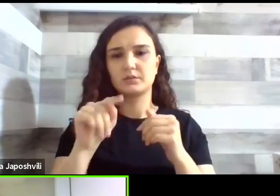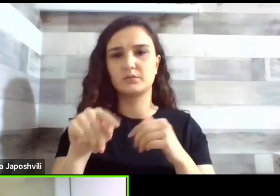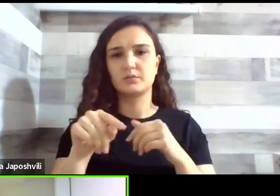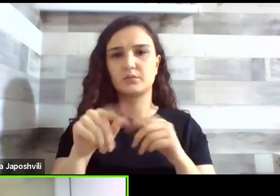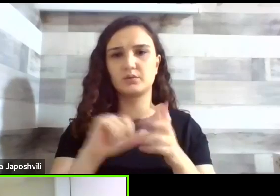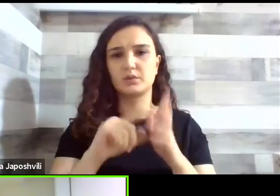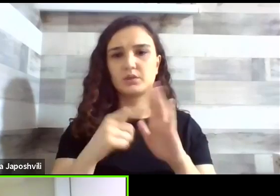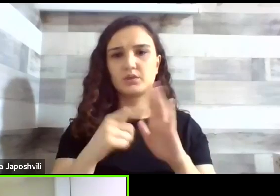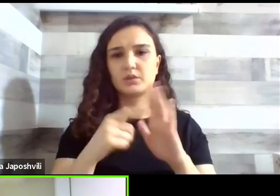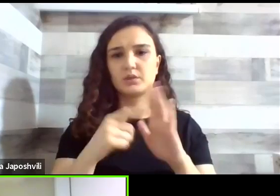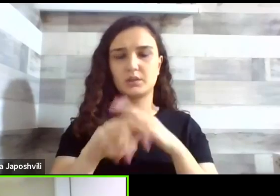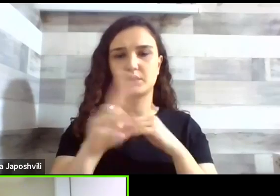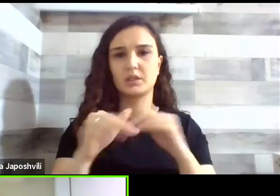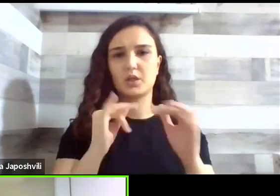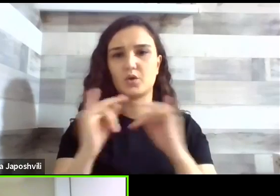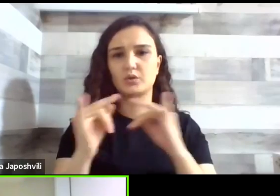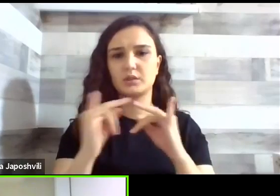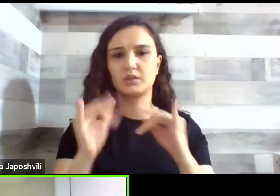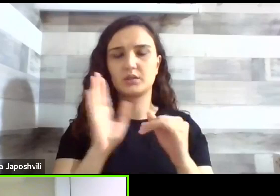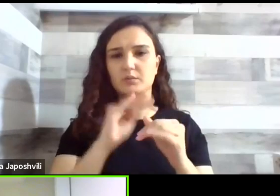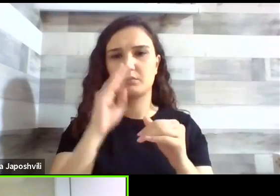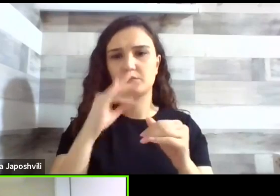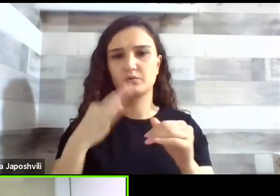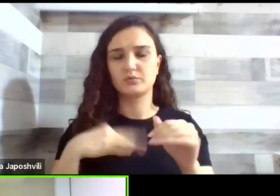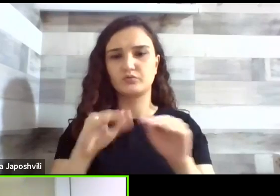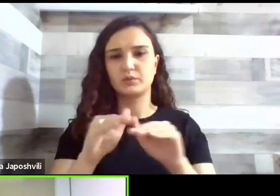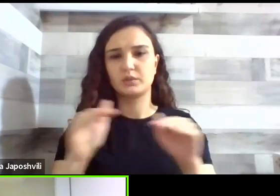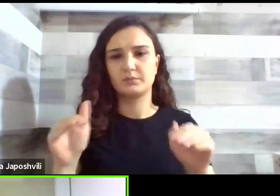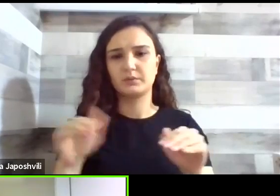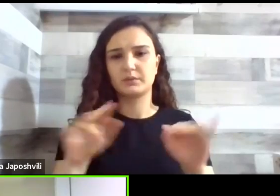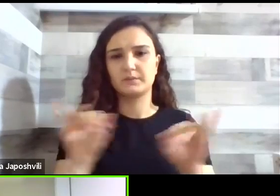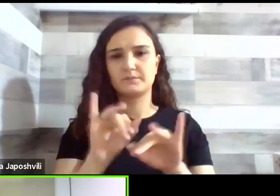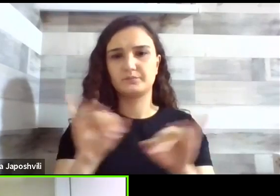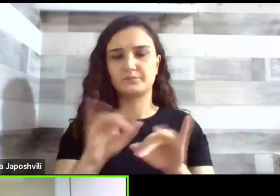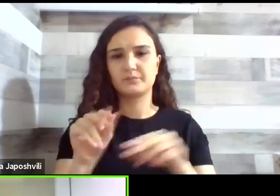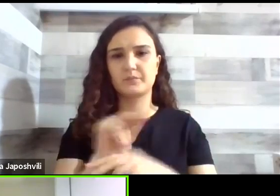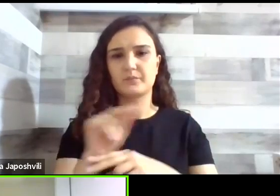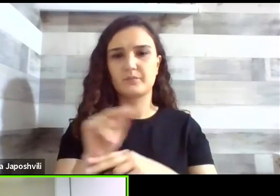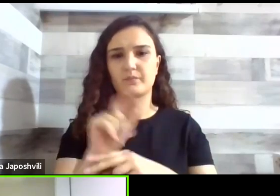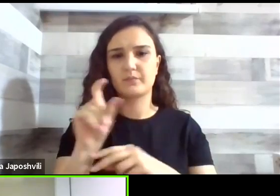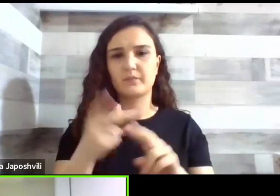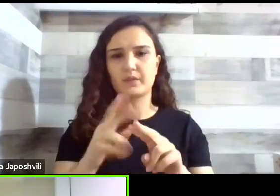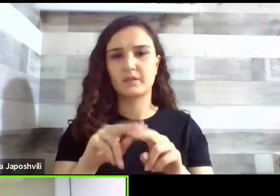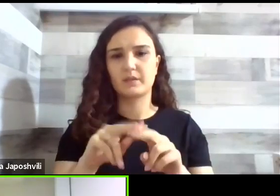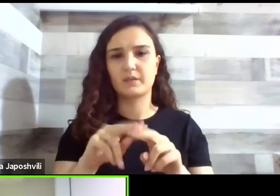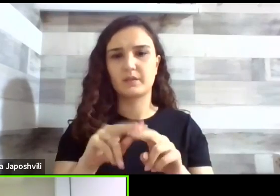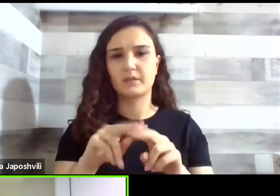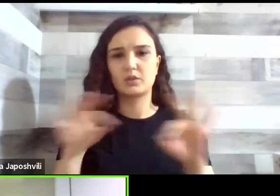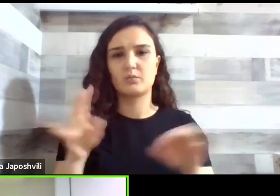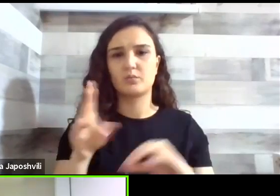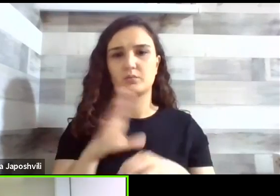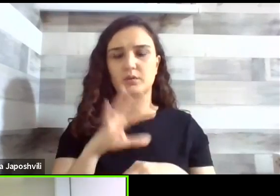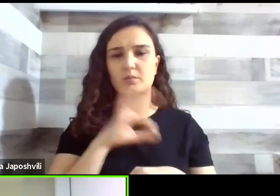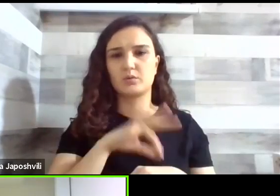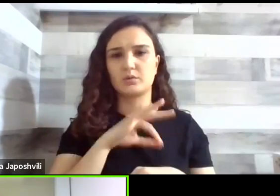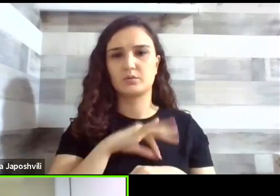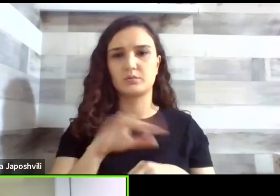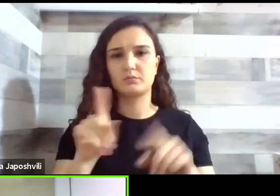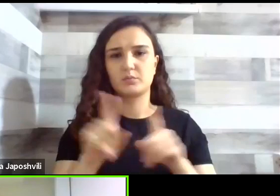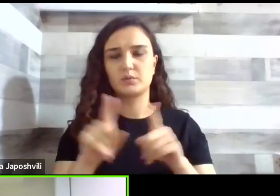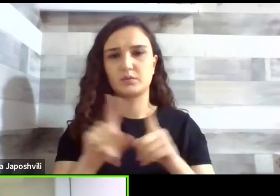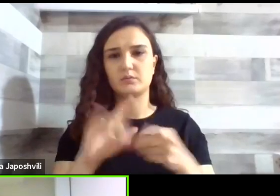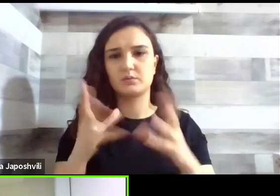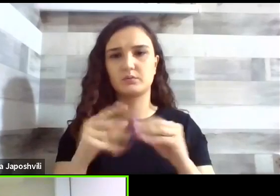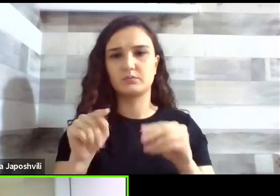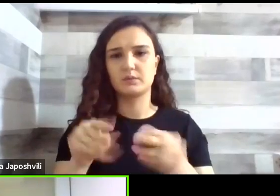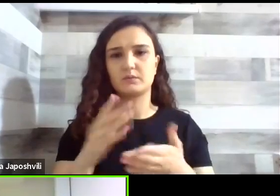და დაეკონტაქტნენ, თქვა დედმამიშვილები, ხო? და თერაპევტმა ეს მოქნილება აუცილებლად უნდა გამოიყენოს, რომ მიუხედავად იმისა, რომ